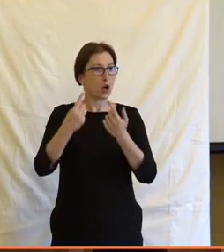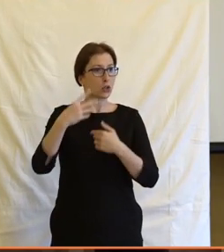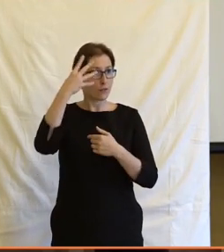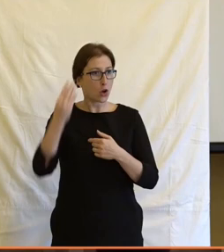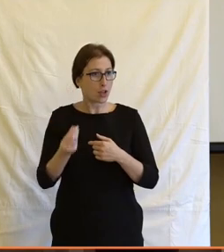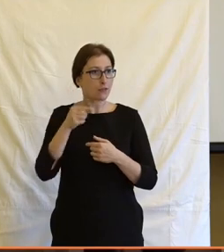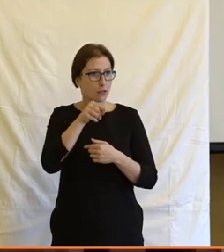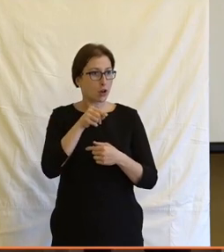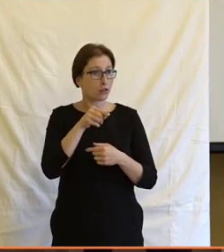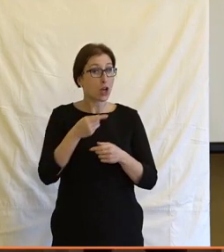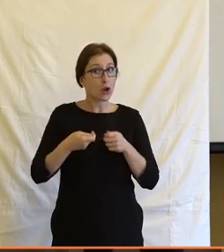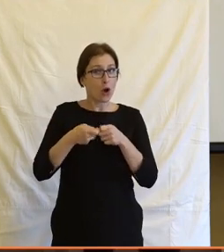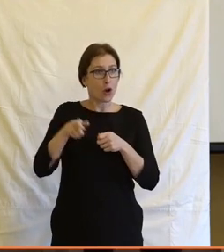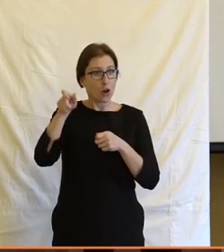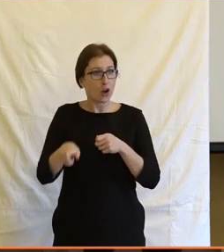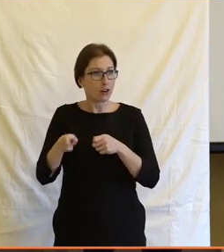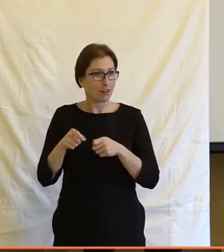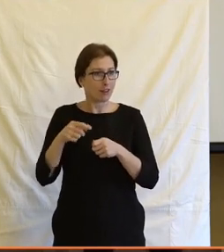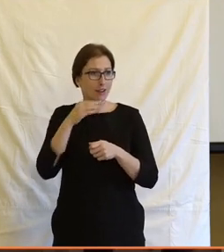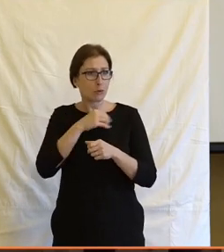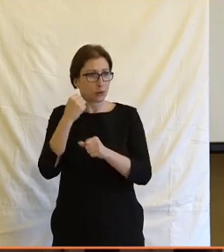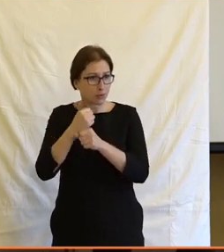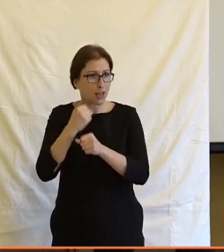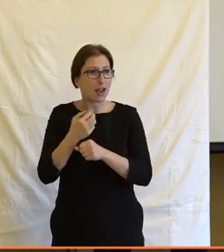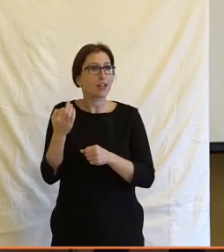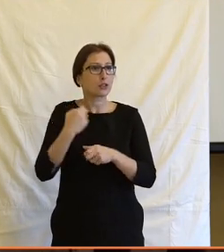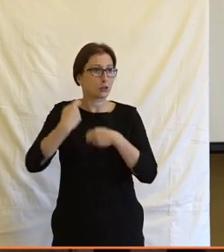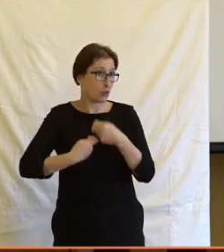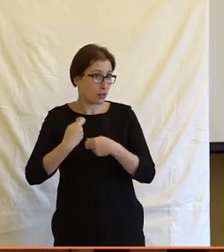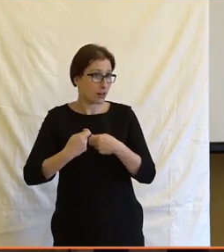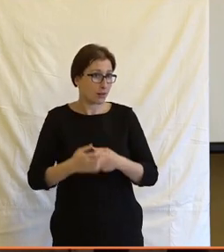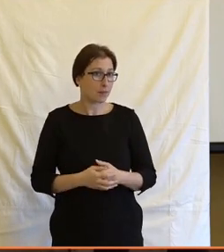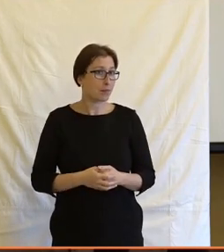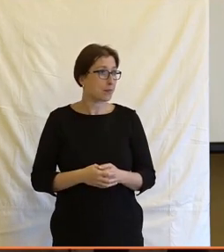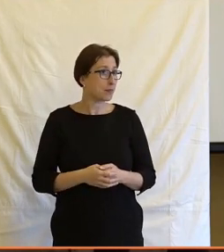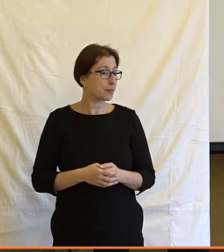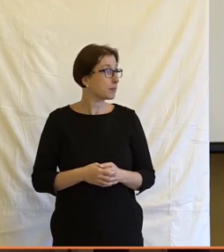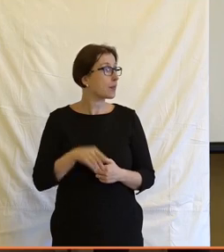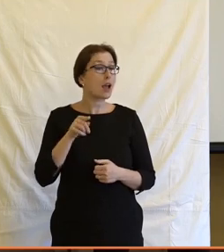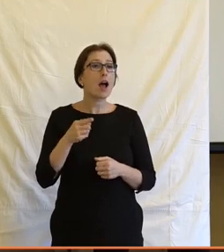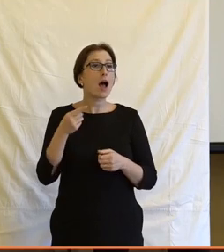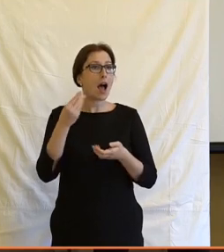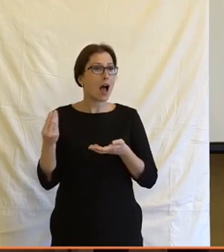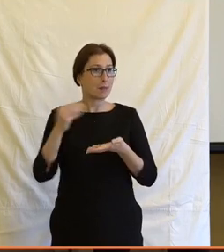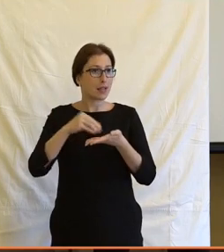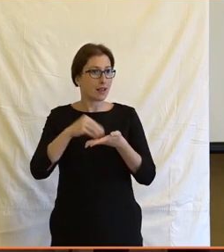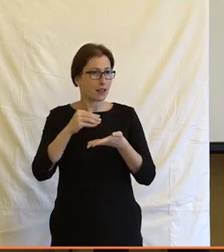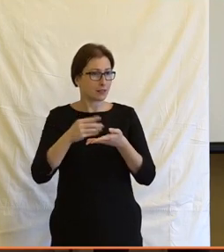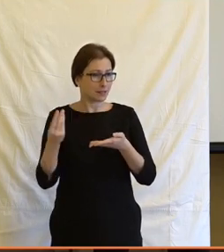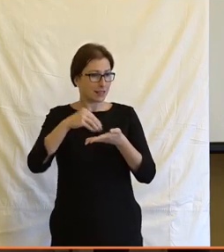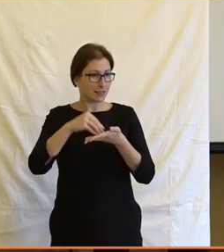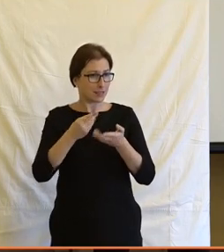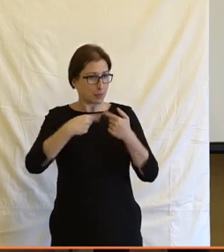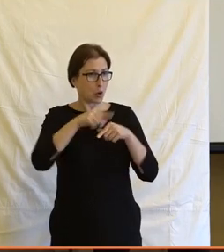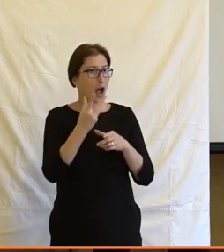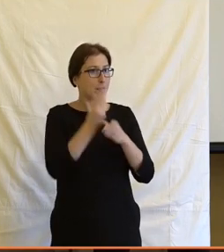a kolega, který sedí vedle mě, dělá. Konkrétně toto video bylo na podporu aplikace Afaslovník.